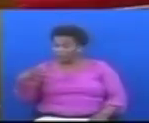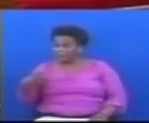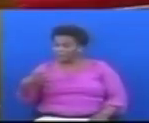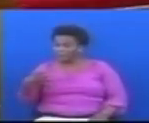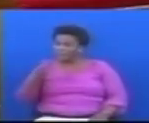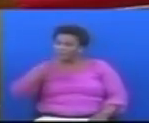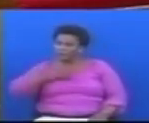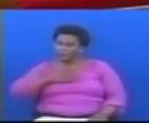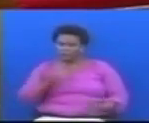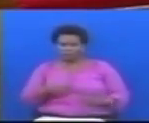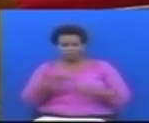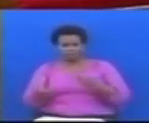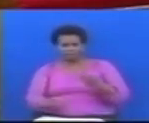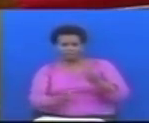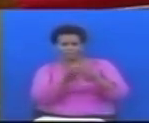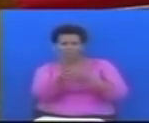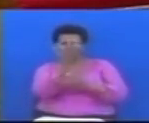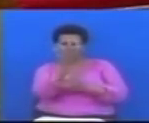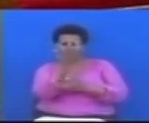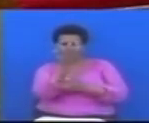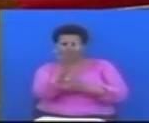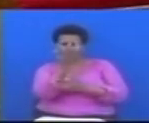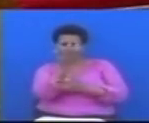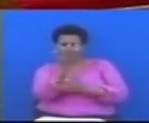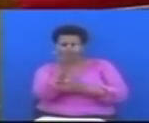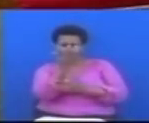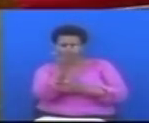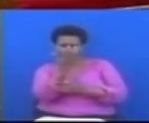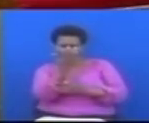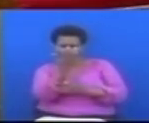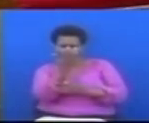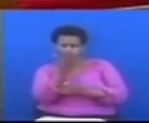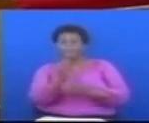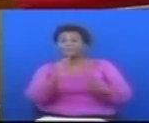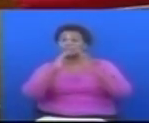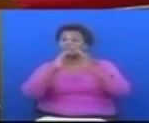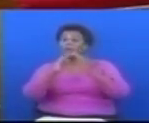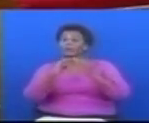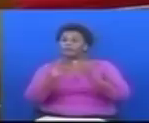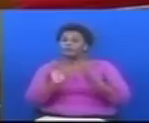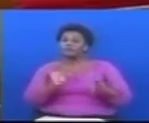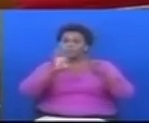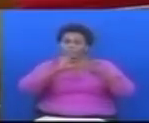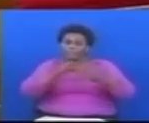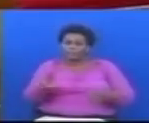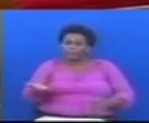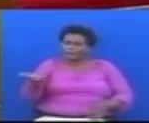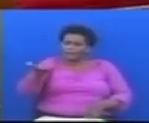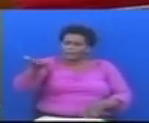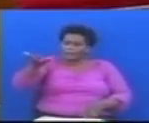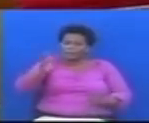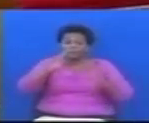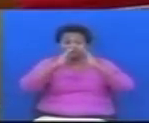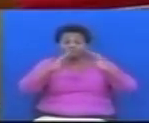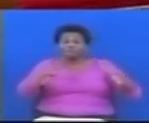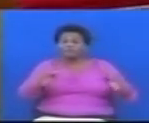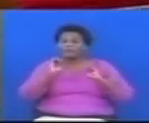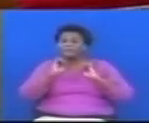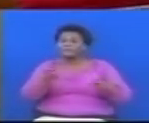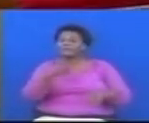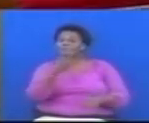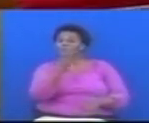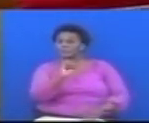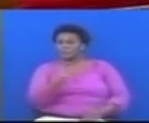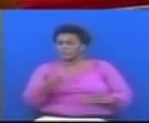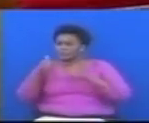zilizopita amezindua uunganishaji wa gesi nyumba mpya 26. Matarajio yetu mpaka ifikapo Septemba